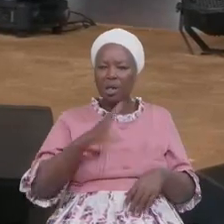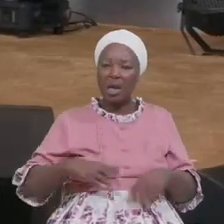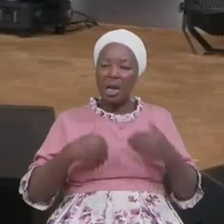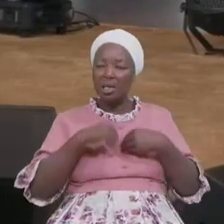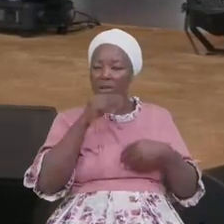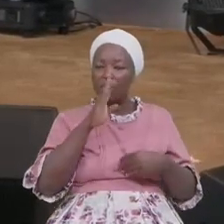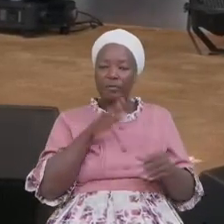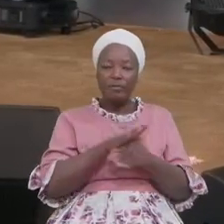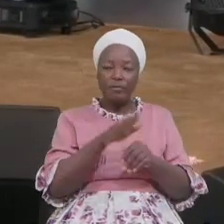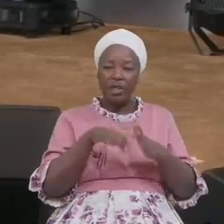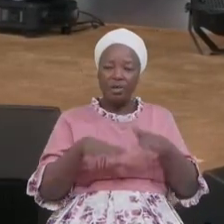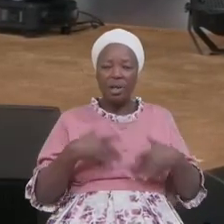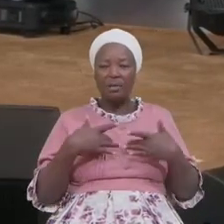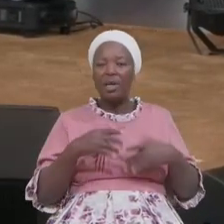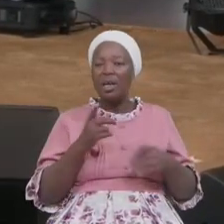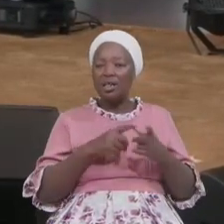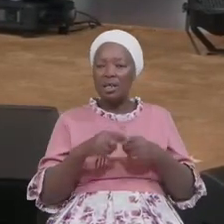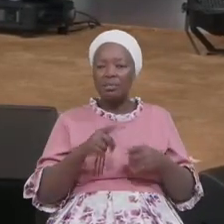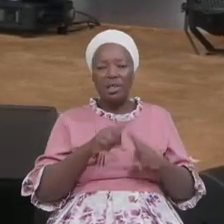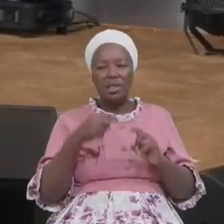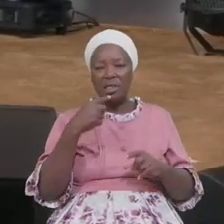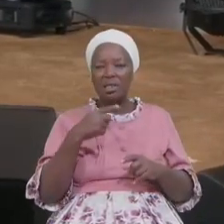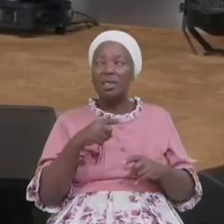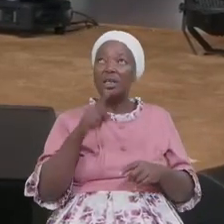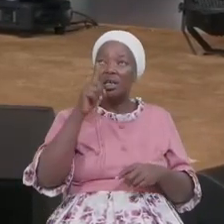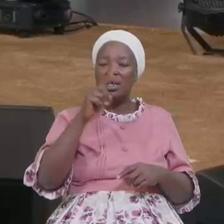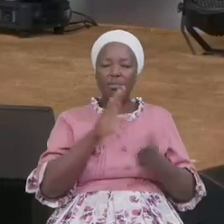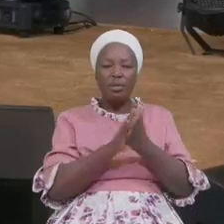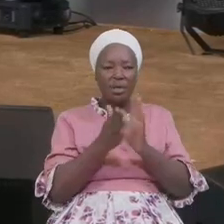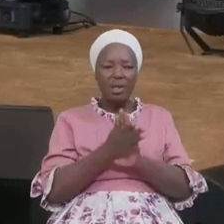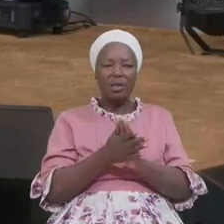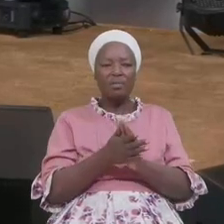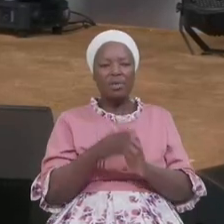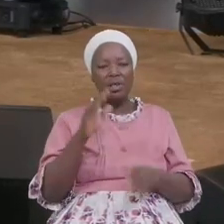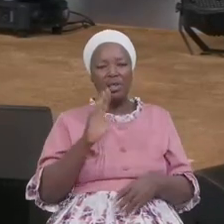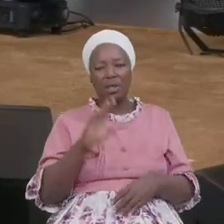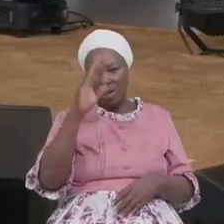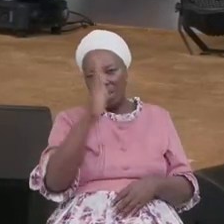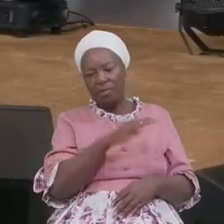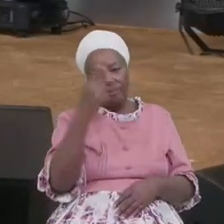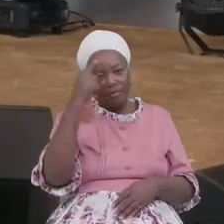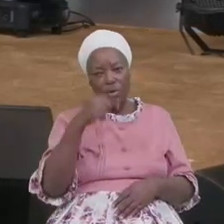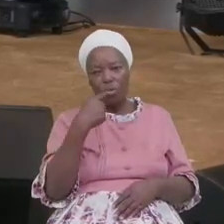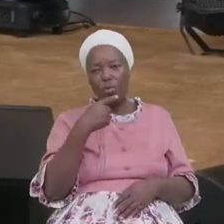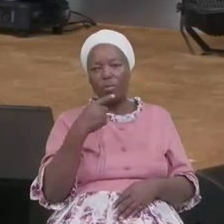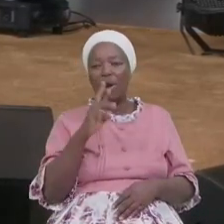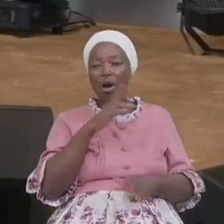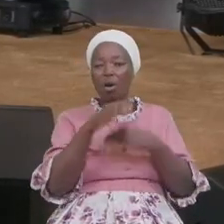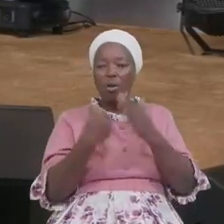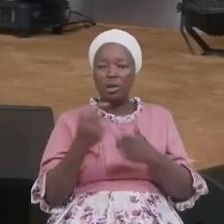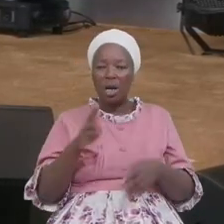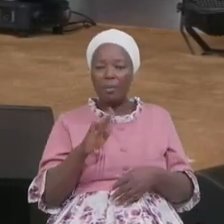dit, il lui convenait, en effet, que celui pour qui et par qui sont toutes choses, et qui